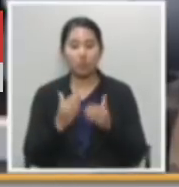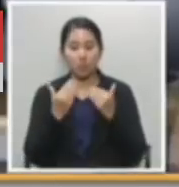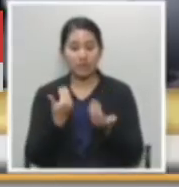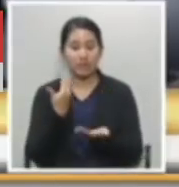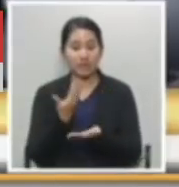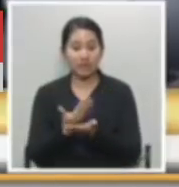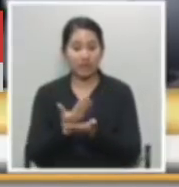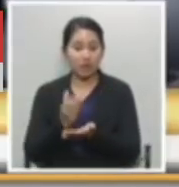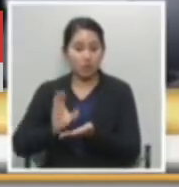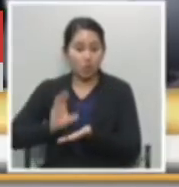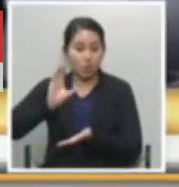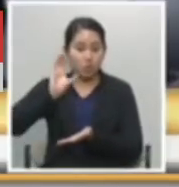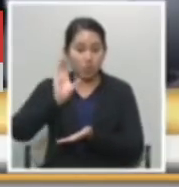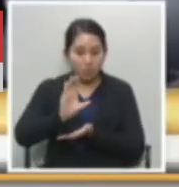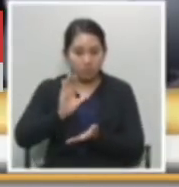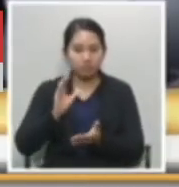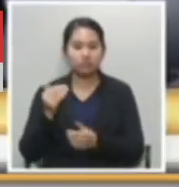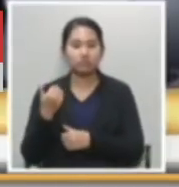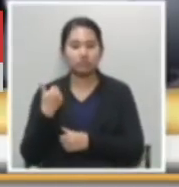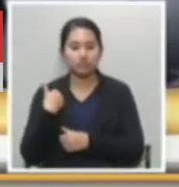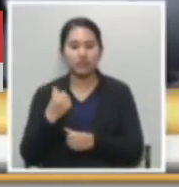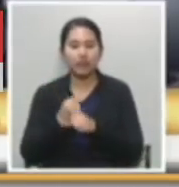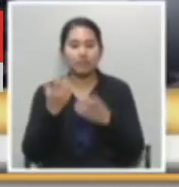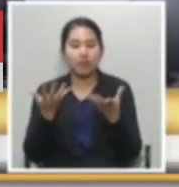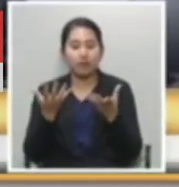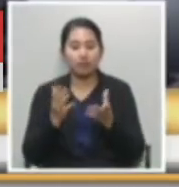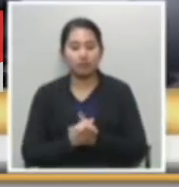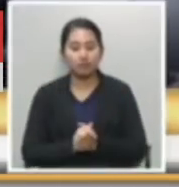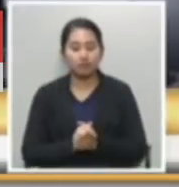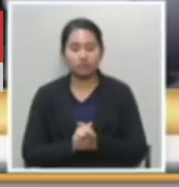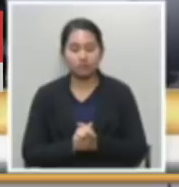ยเหลือพวกเขาอย่างมากจะให้ทำยังไงครับ